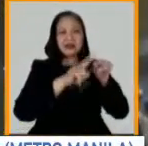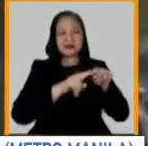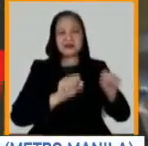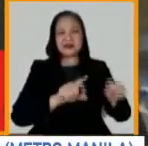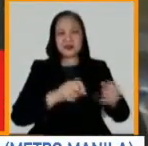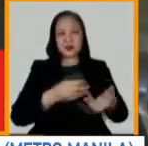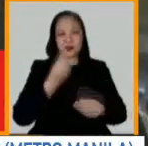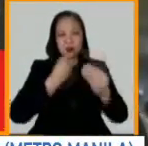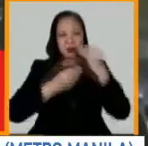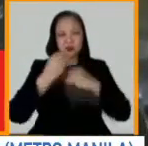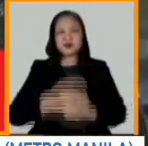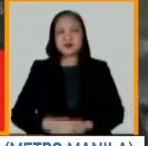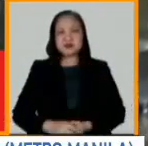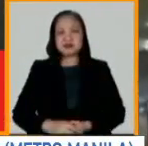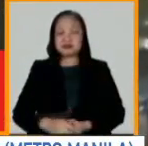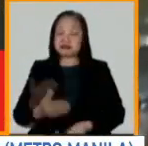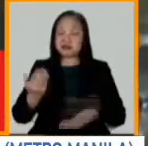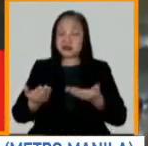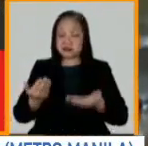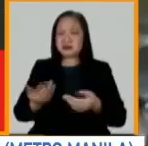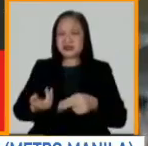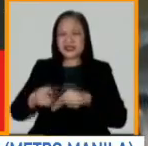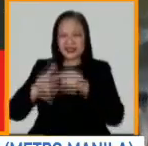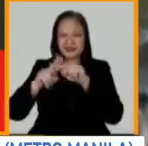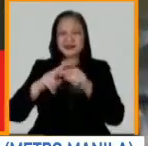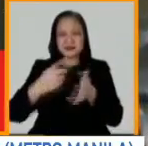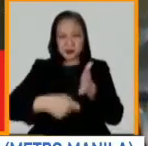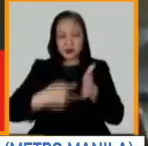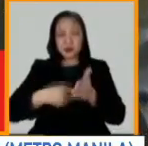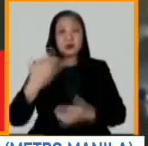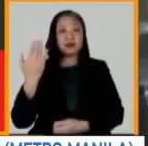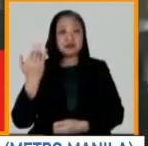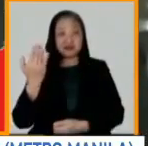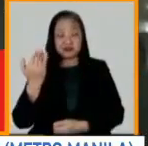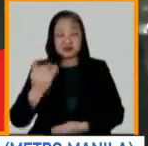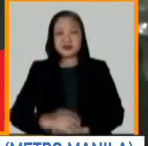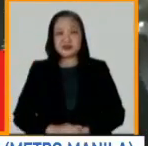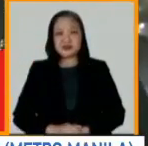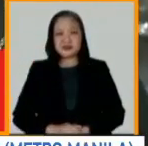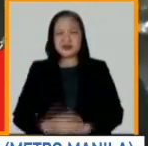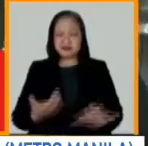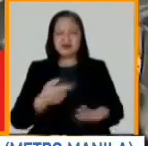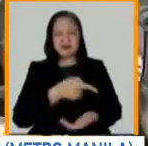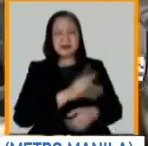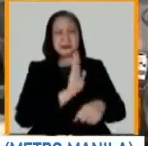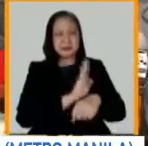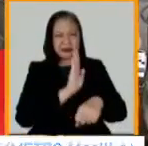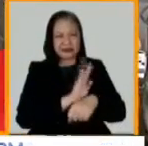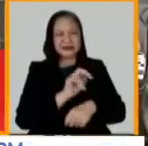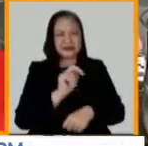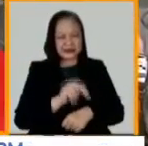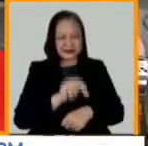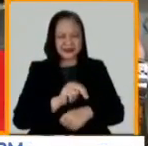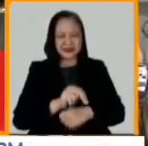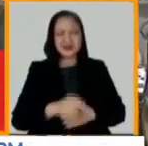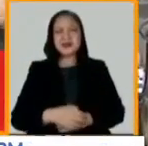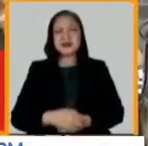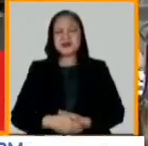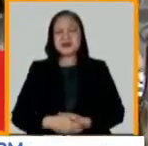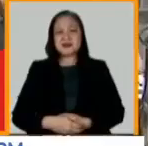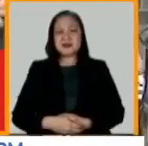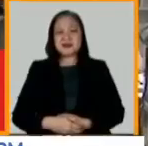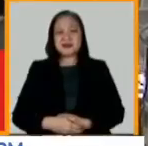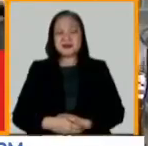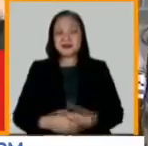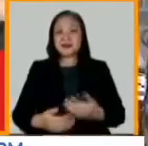po, ang tataas din po kasi siyempre, business po yan, negosyo, kailangan din natin yan. Maaga rin nagluluto sa kainang